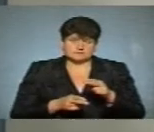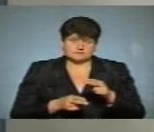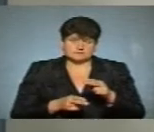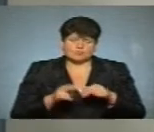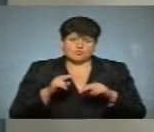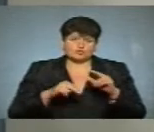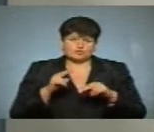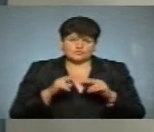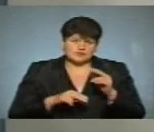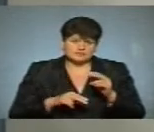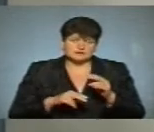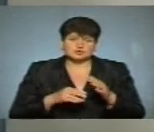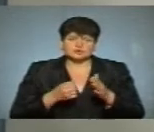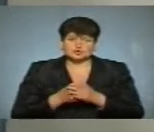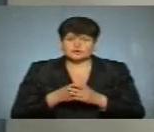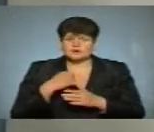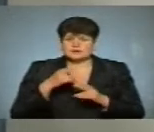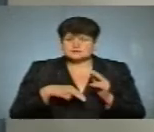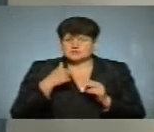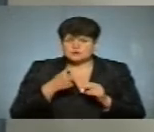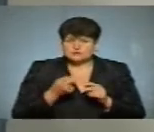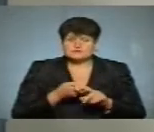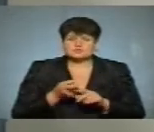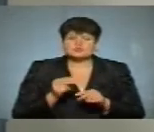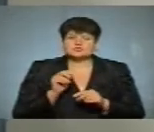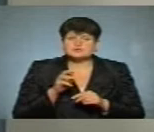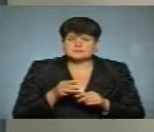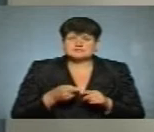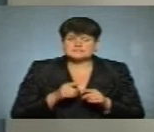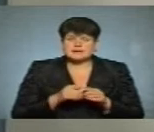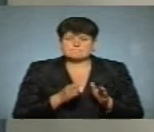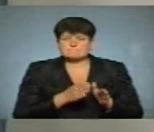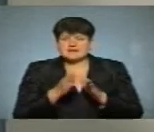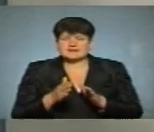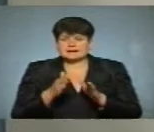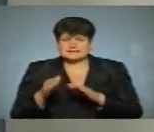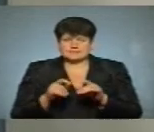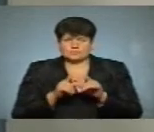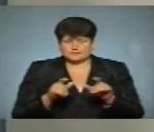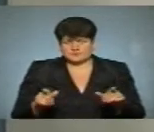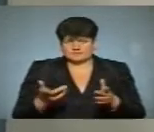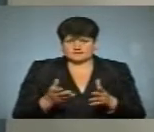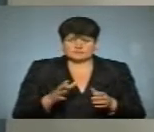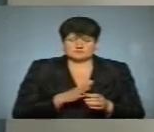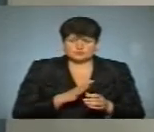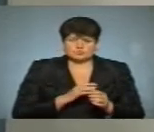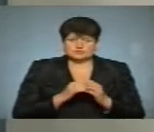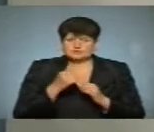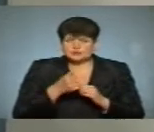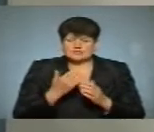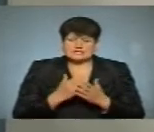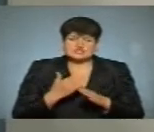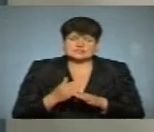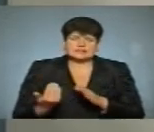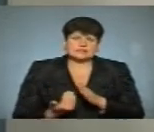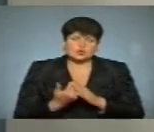закінчились будуватись до закінчення року. В зв'язку з чим, це є так звані перехідні об'єкти, які вже переходили з року в рік, і є частина нових